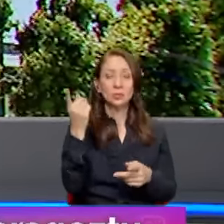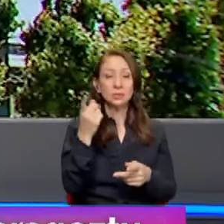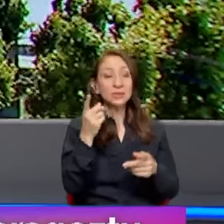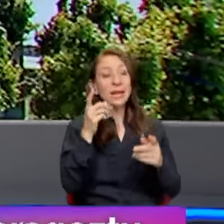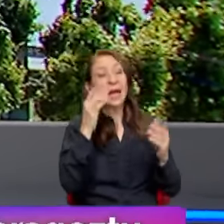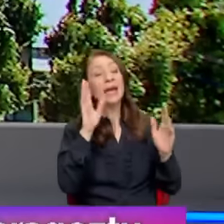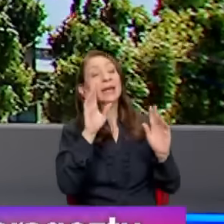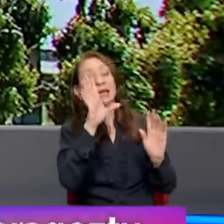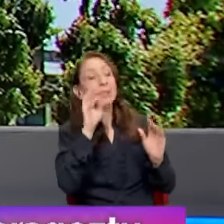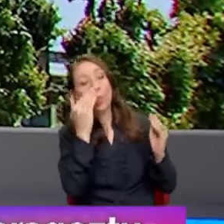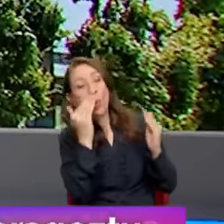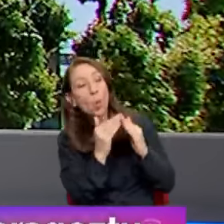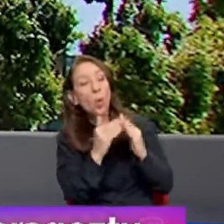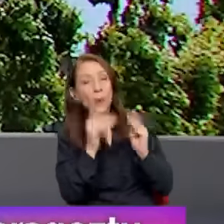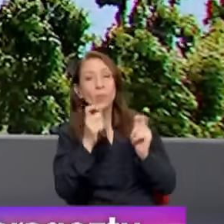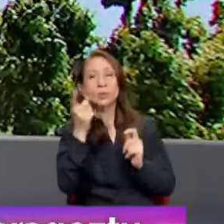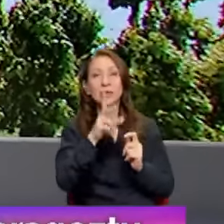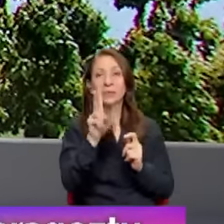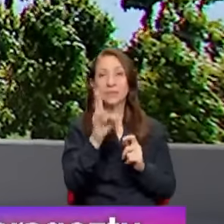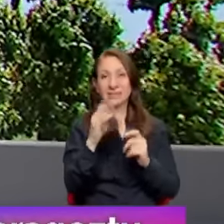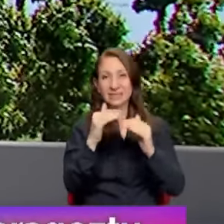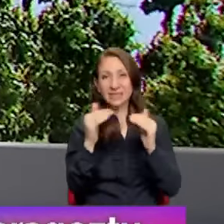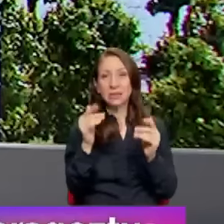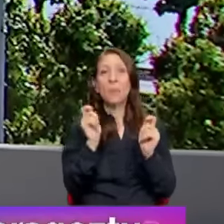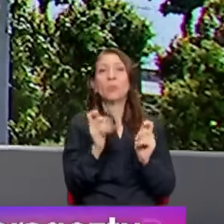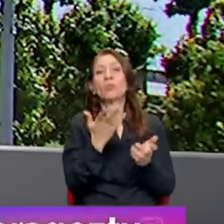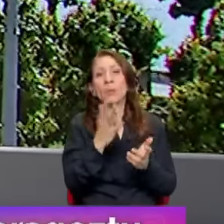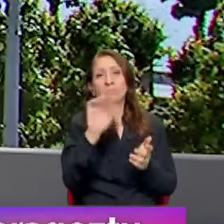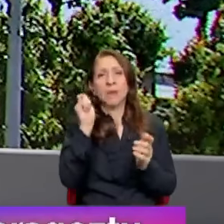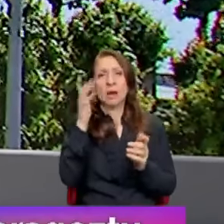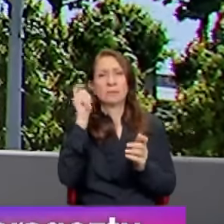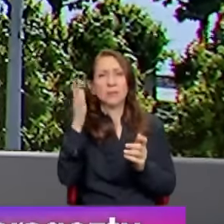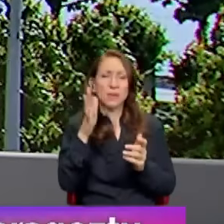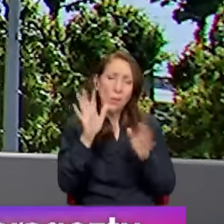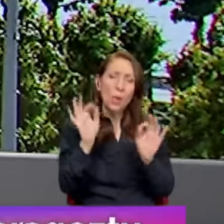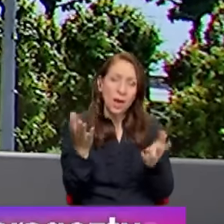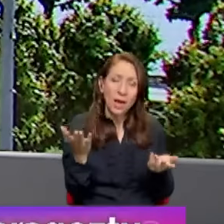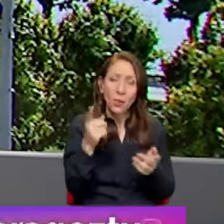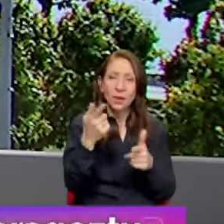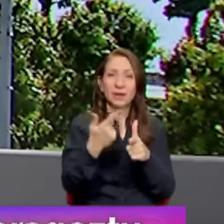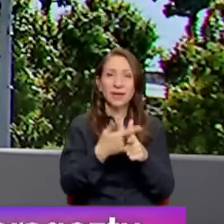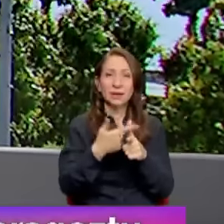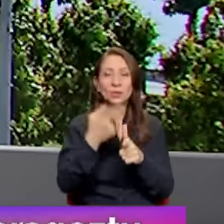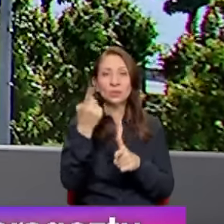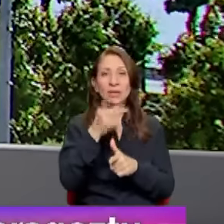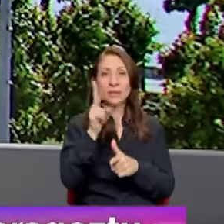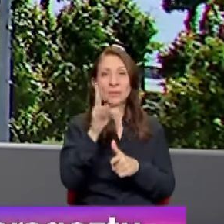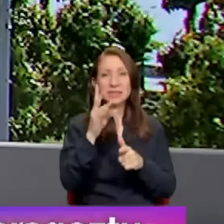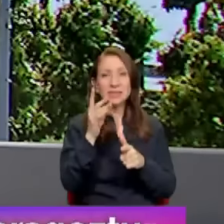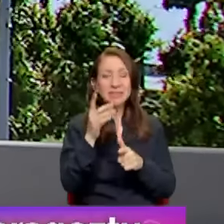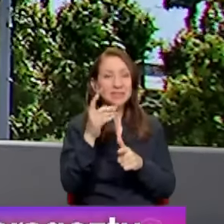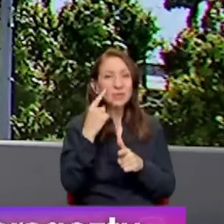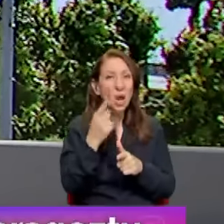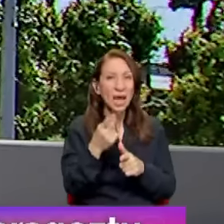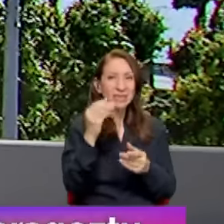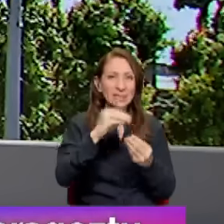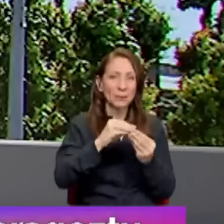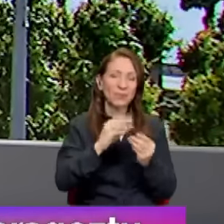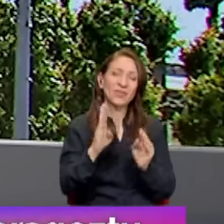25 sınırlamasına diyen izleyicilerimiz var kuşkusuz E öyle şimdi de o kirada % 25'lik uygulamadan